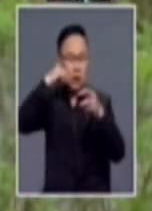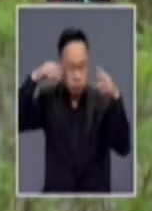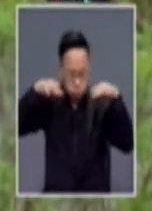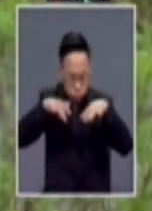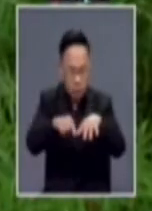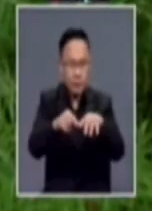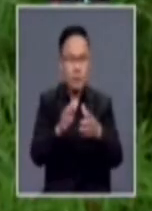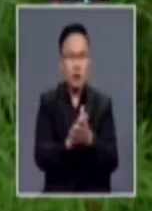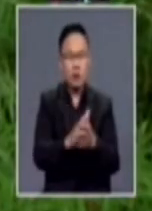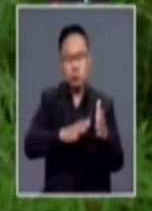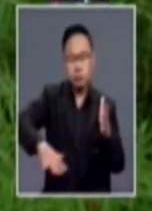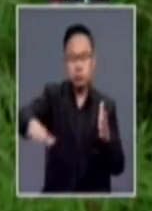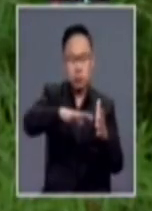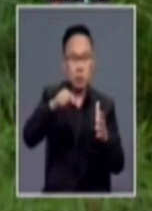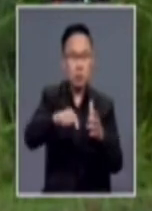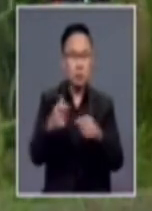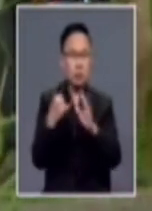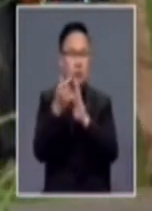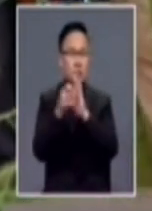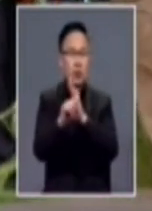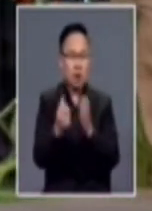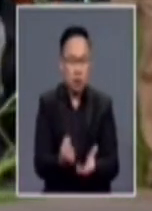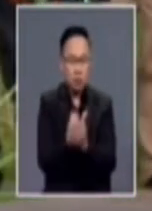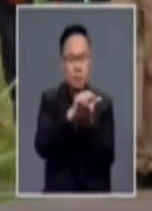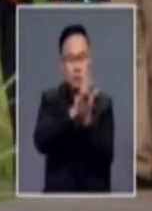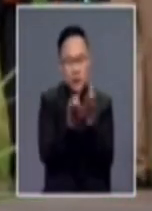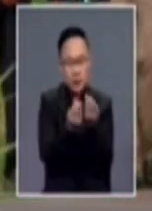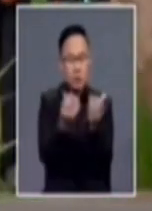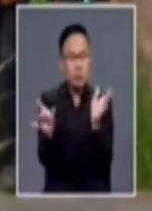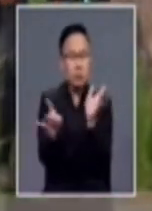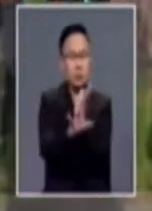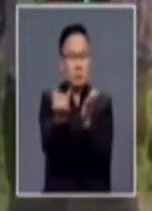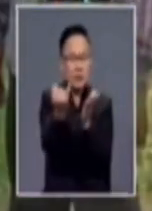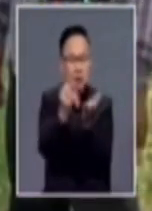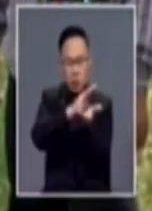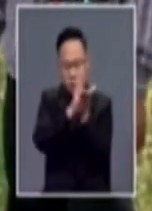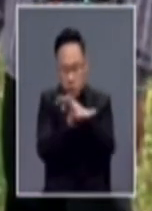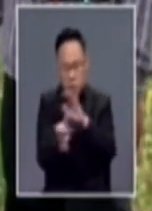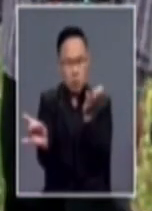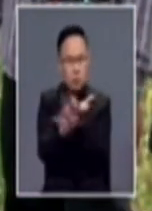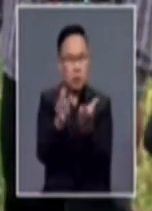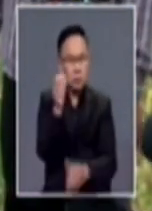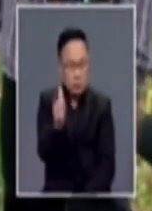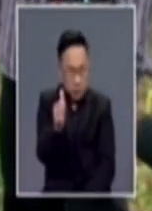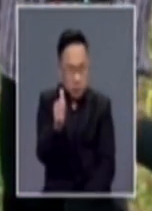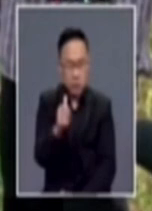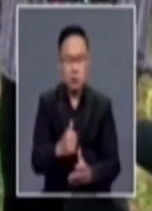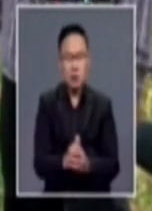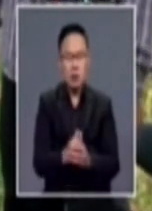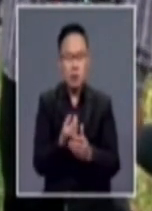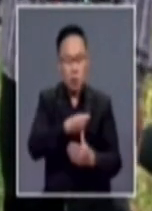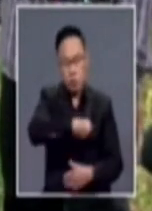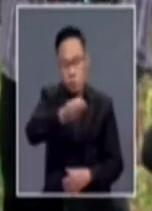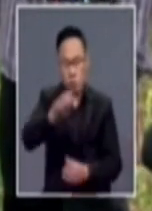แล้วมาปูเข้าไปในพื้นที่ลุ่มต่างๆก็ทำให้เกษตรเนี่ยต้นทุนต่ำปุ๋ยก็ใส่น้อยลงข้าวก็งามขึ้นยา